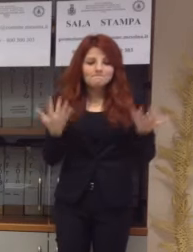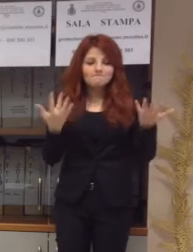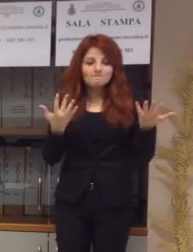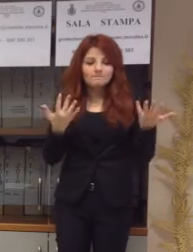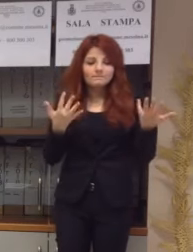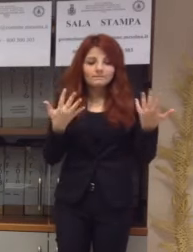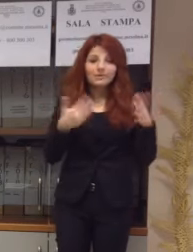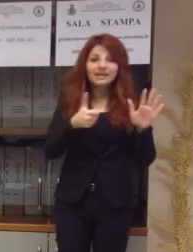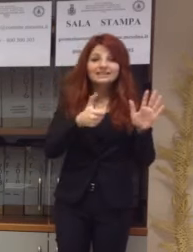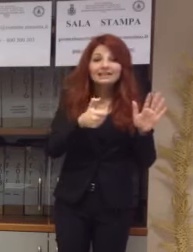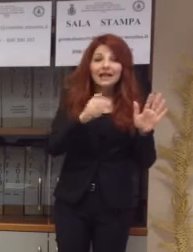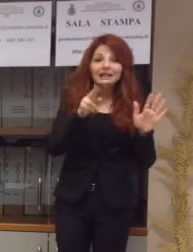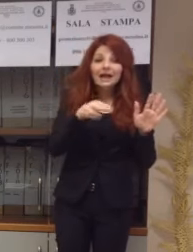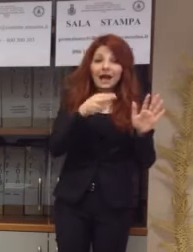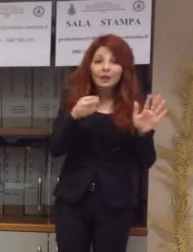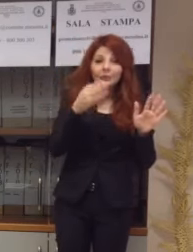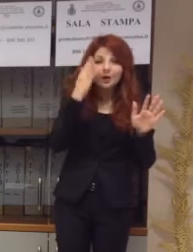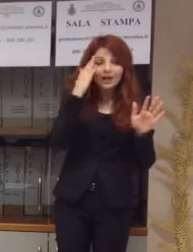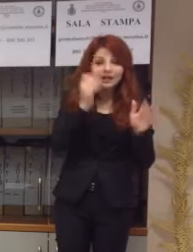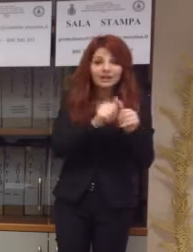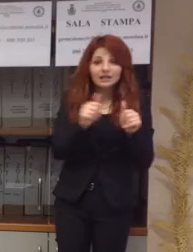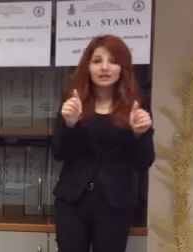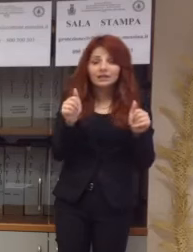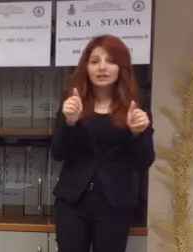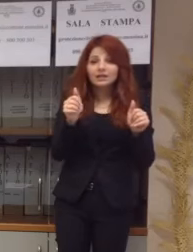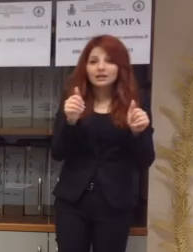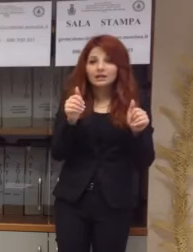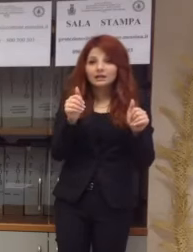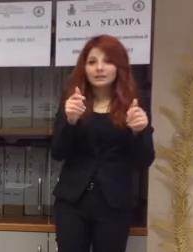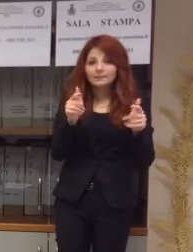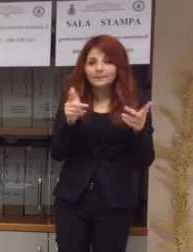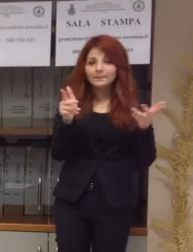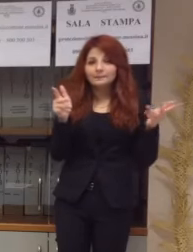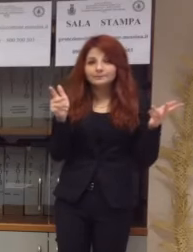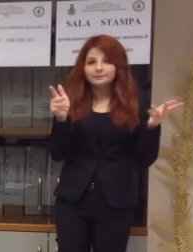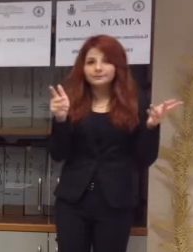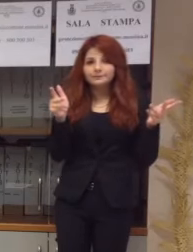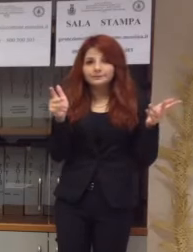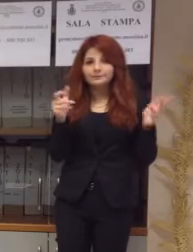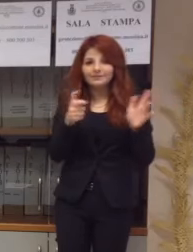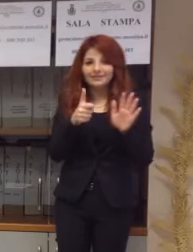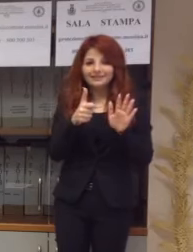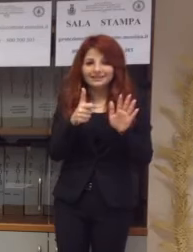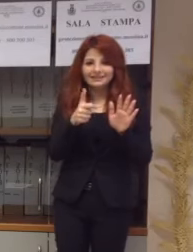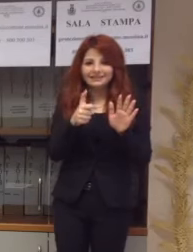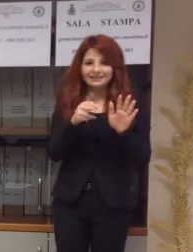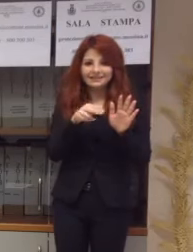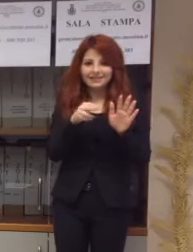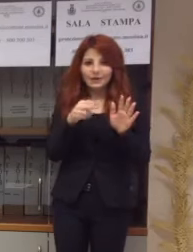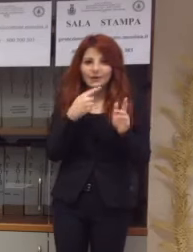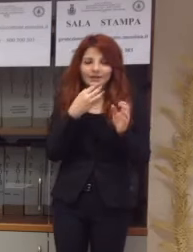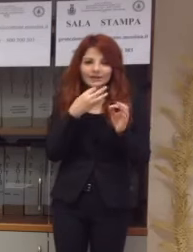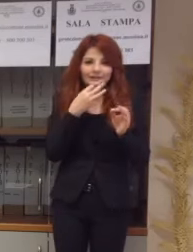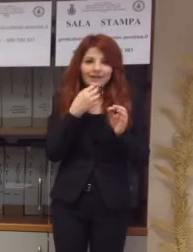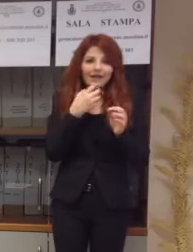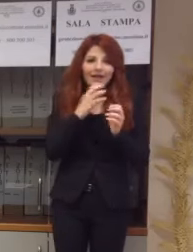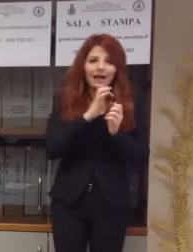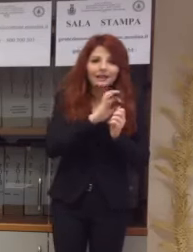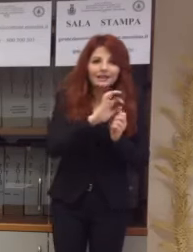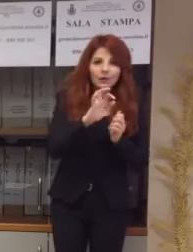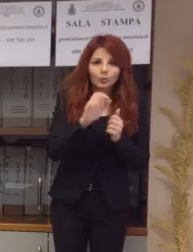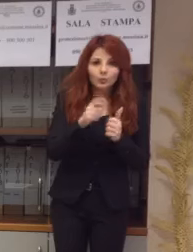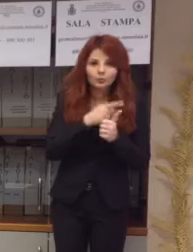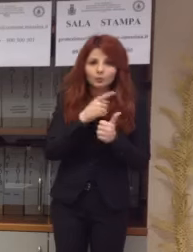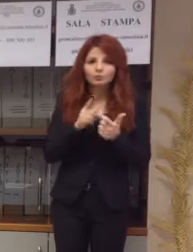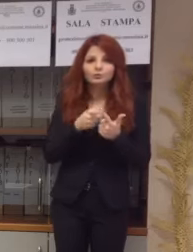euro questi ora comporterà non solo la denuncia, ma la decadenza anche degli aiuti per gli affitti e le bollette, perché magari chi non